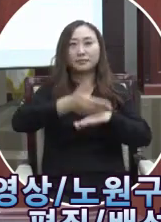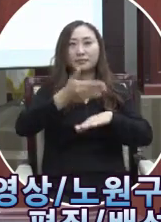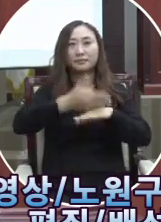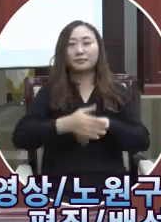감사합니다